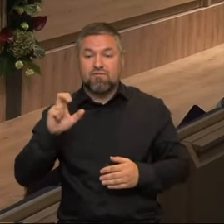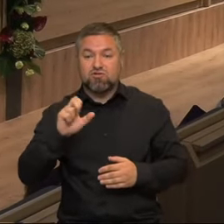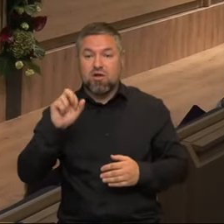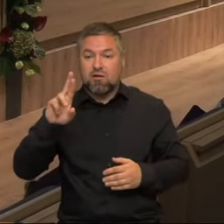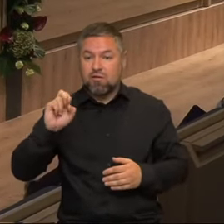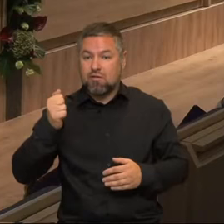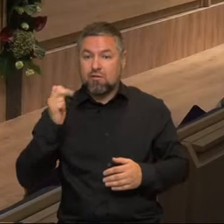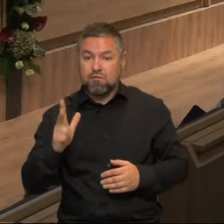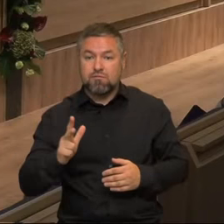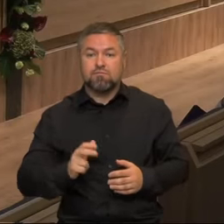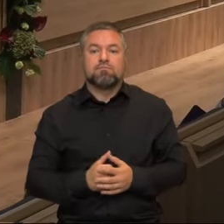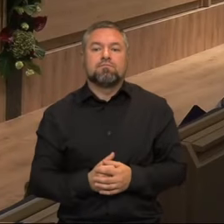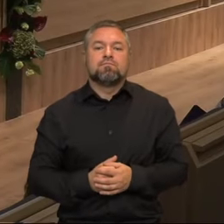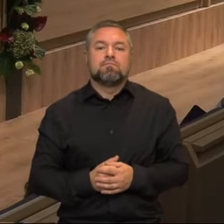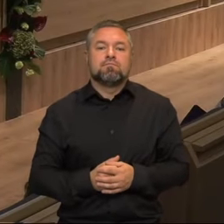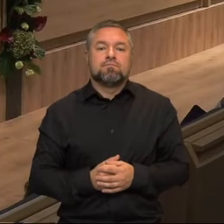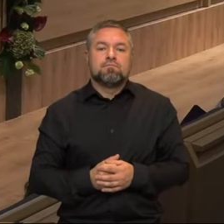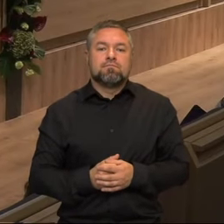Czarnek.